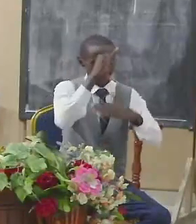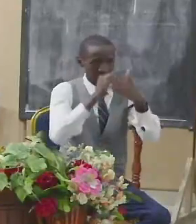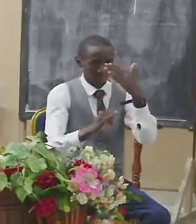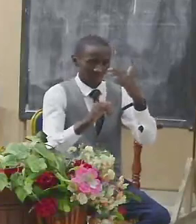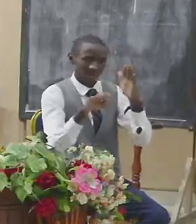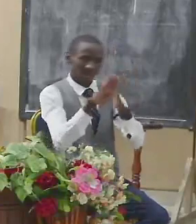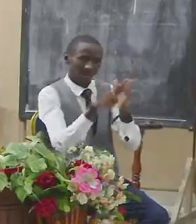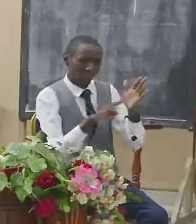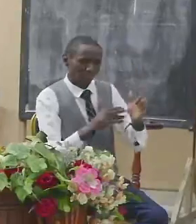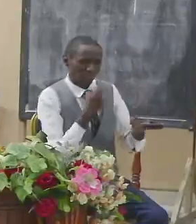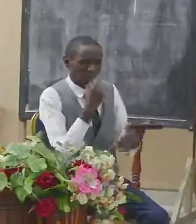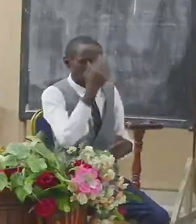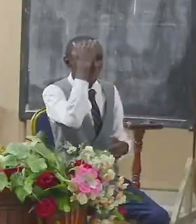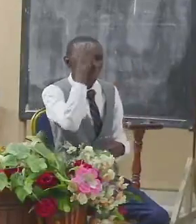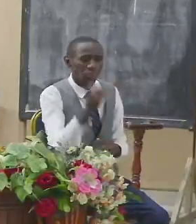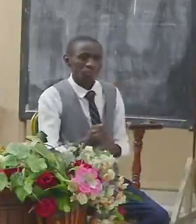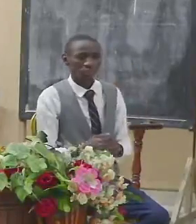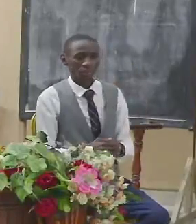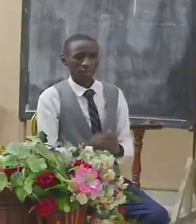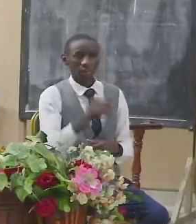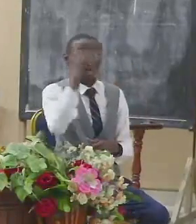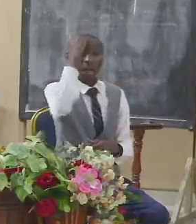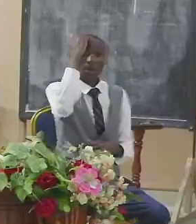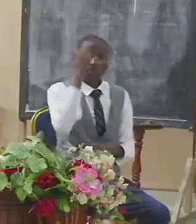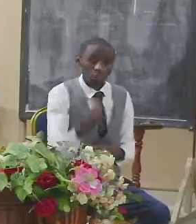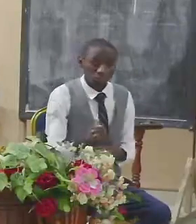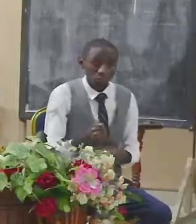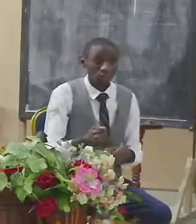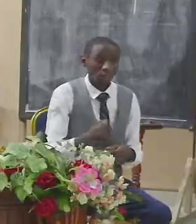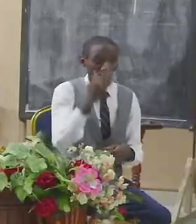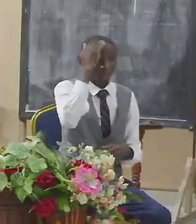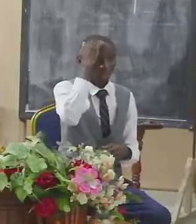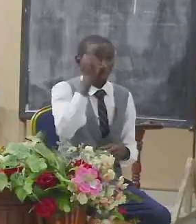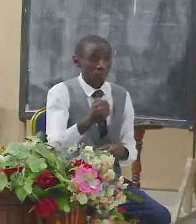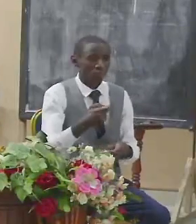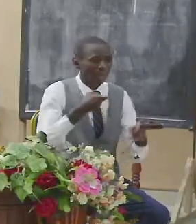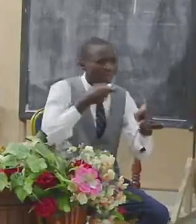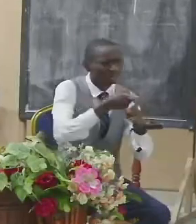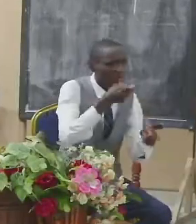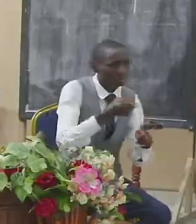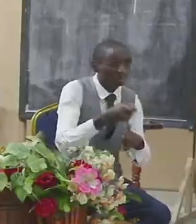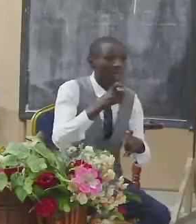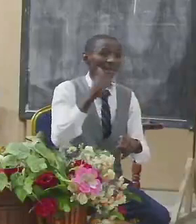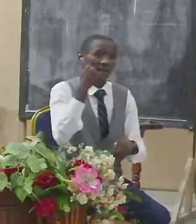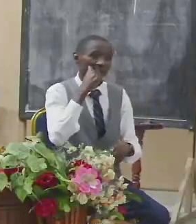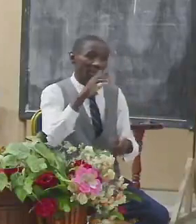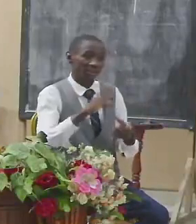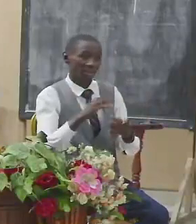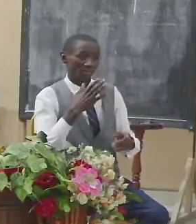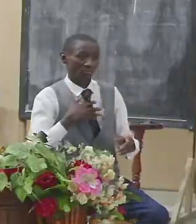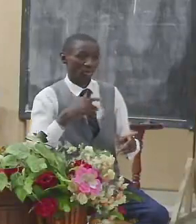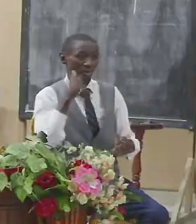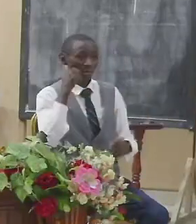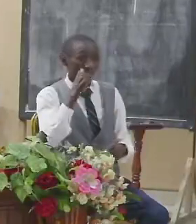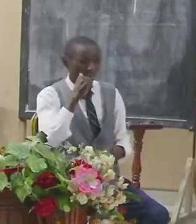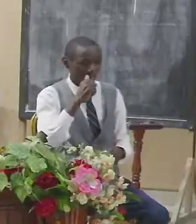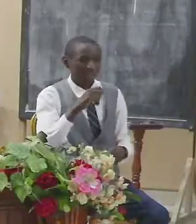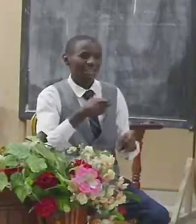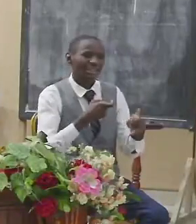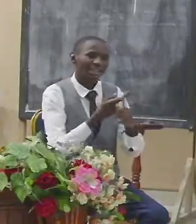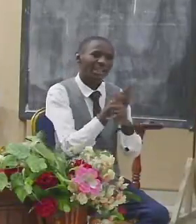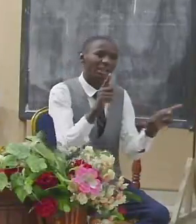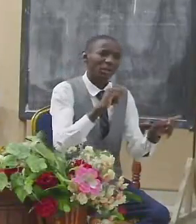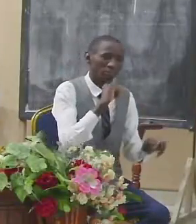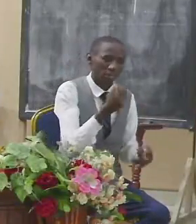Yeremia inasema kwa nini? Pourquoi? Kwa nini? La plaie de la fille de mon père. Kidonda ya binti wa mwa watu wangu haipone na